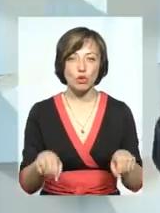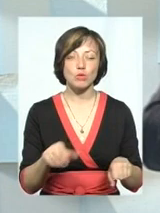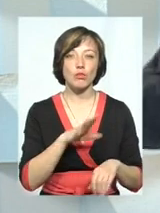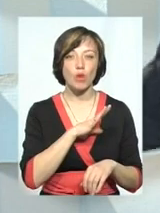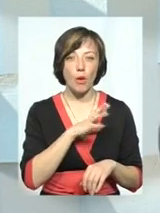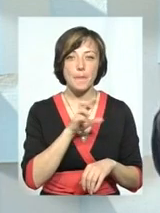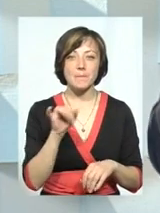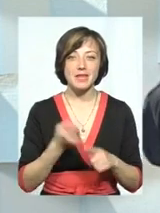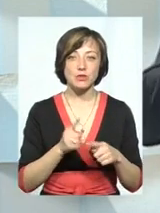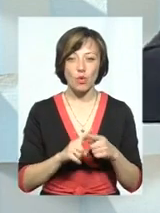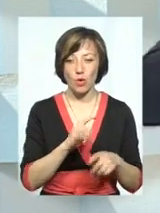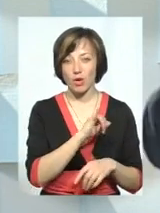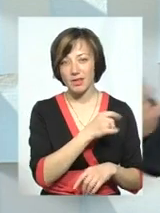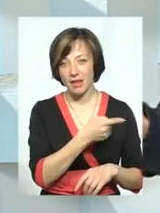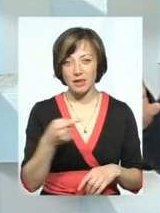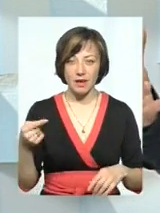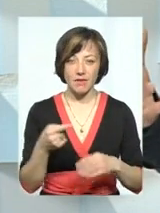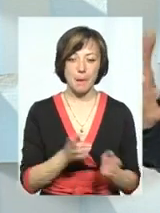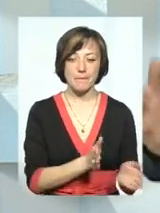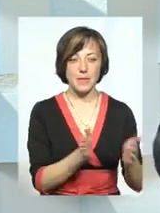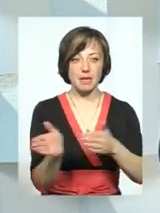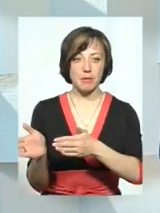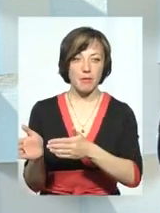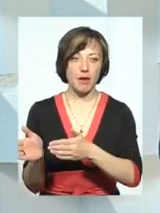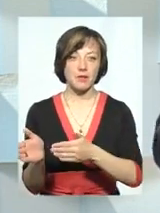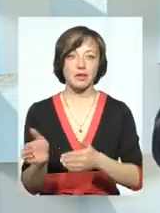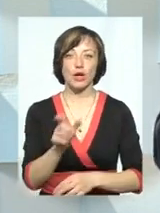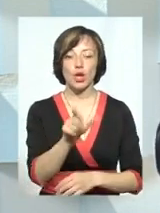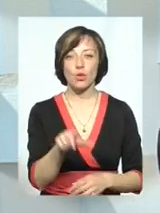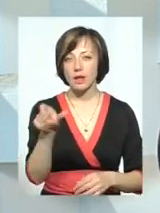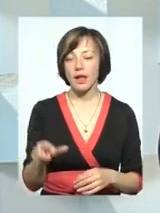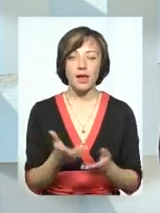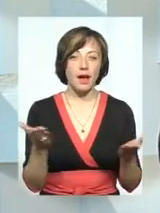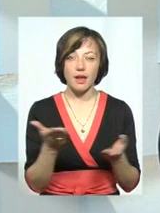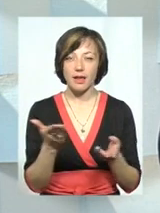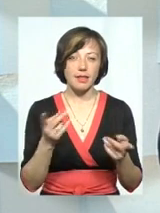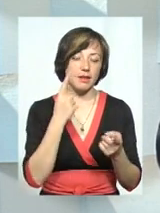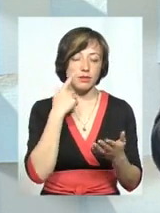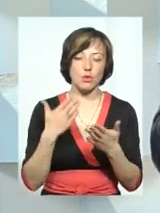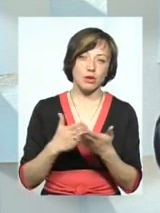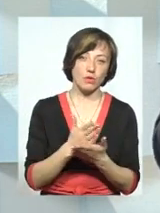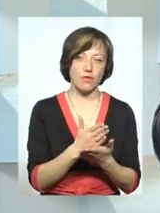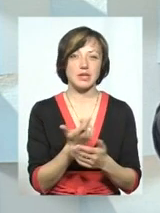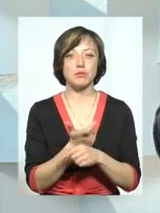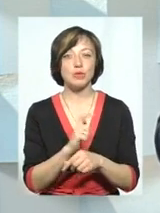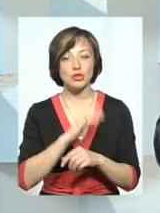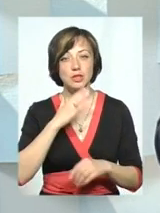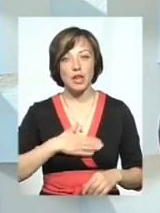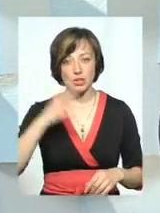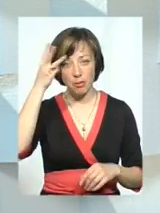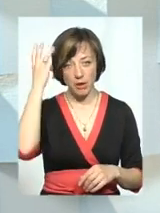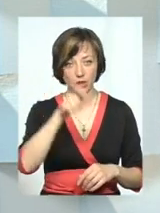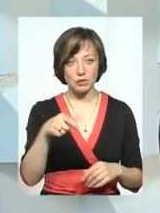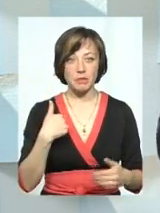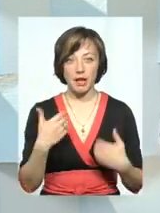було б з цього негативу перенаправити. Перенаправити людей, які не зорієнтувалися. Більшість наших хмельничан,